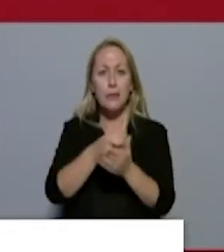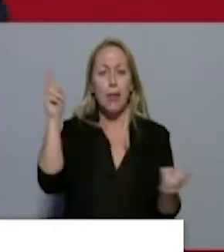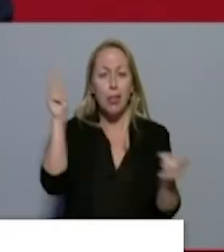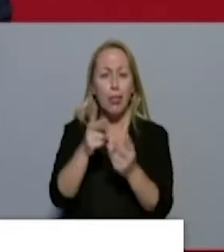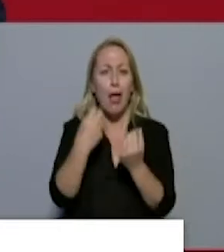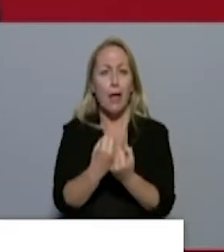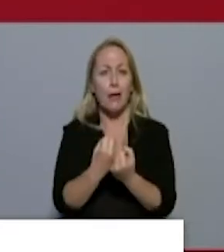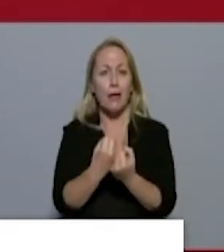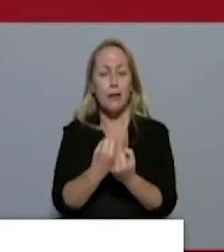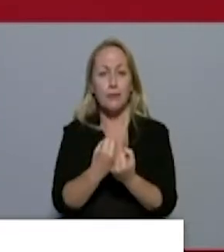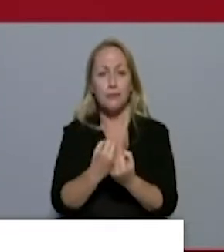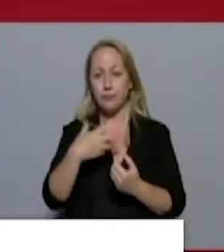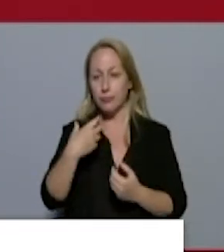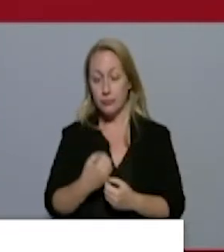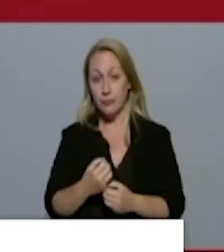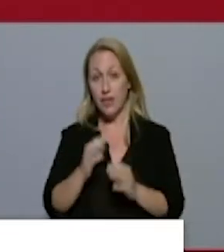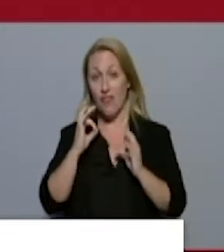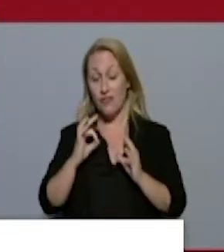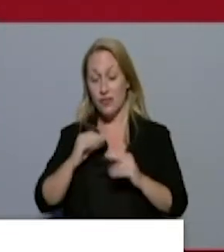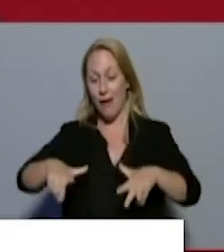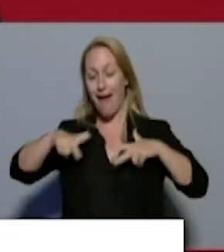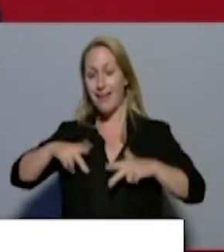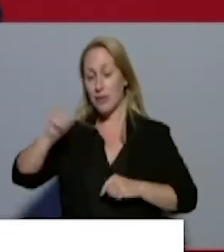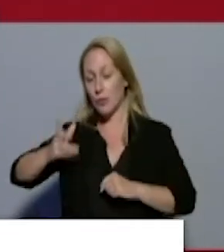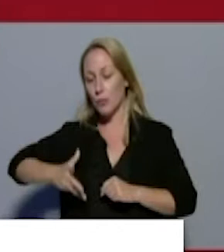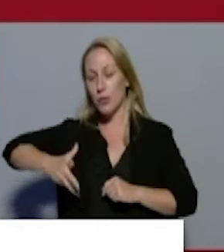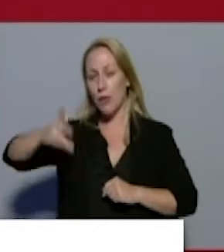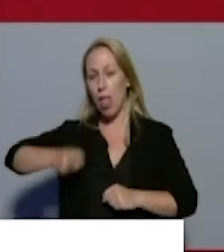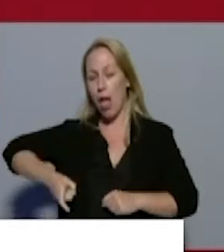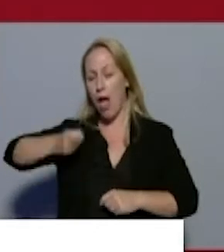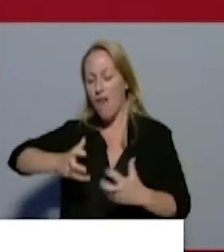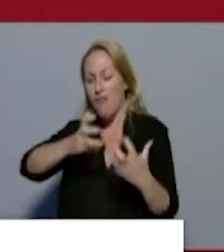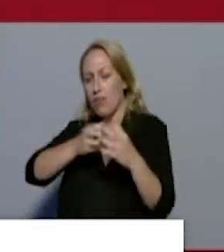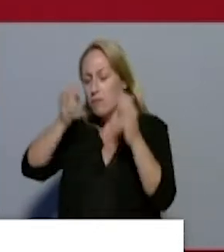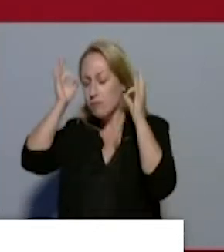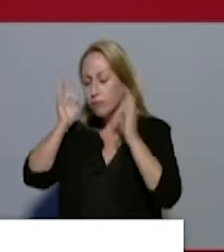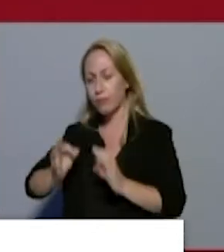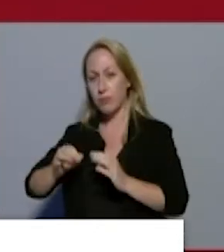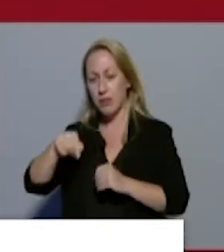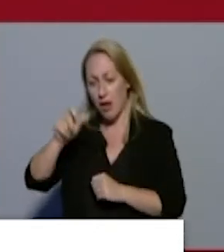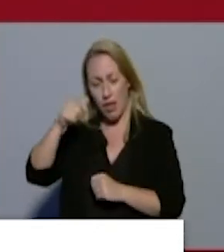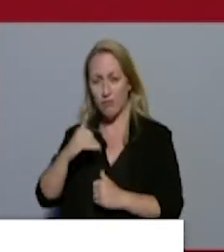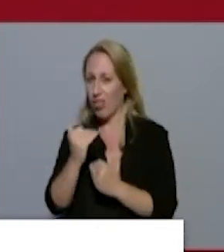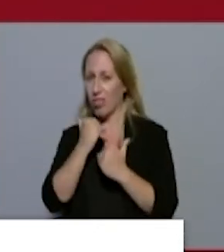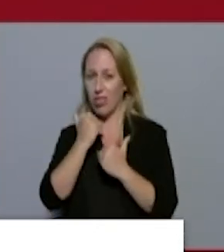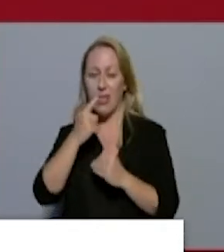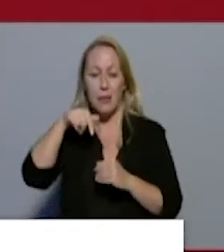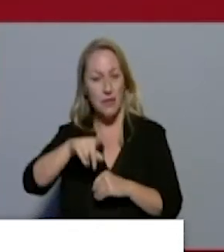Και εκτός από τις εγκληματικές ευθύνες της κυβέρνησης Μητσοτάκη, που δεν επιθυμεί να παρέμβει στο ράλι της